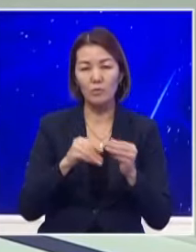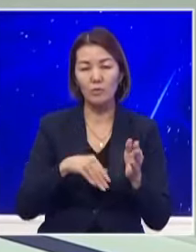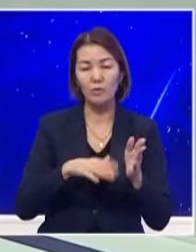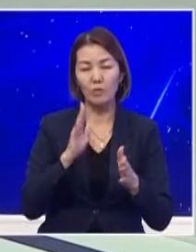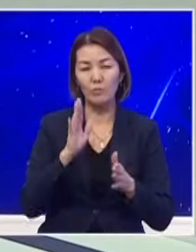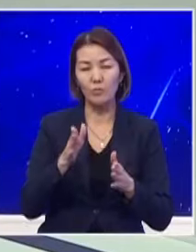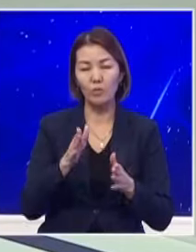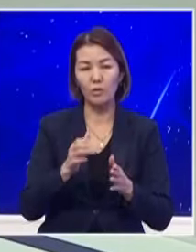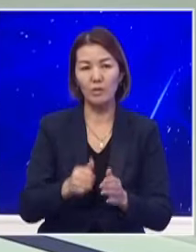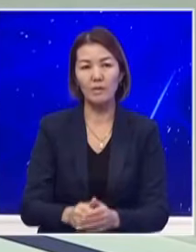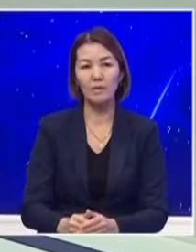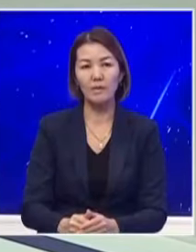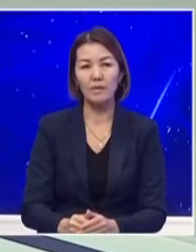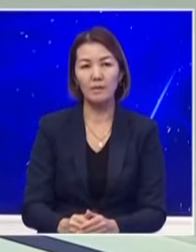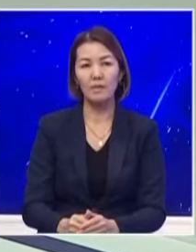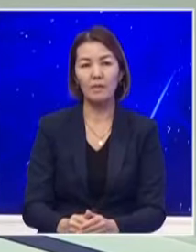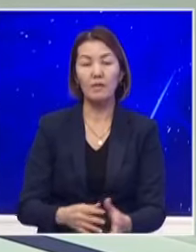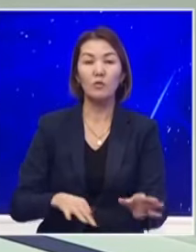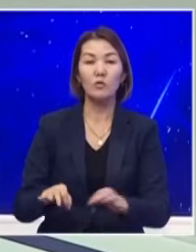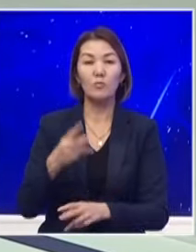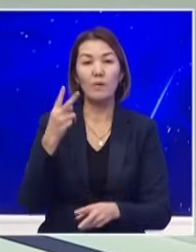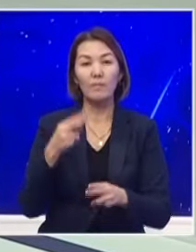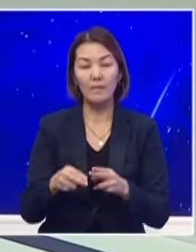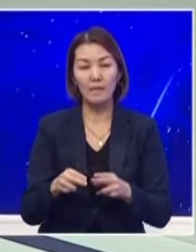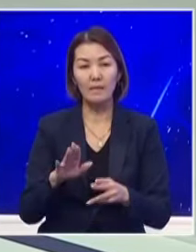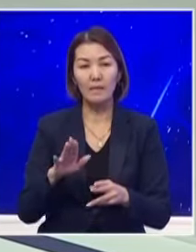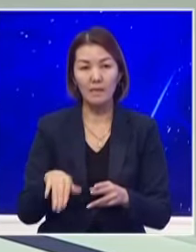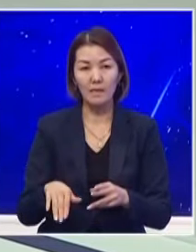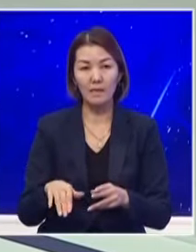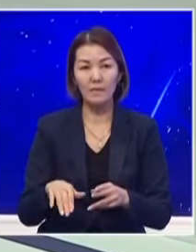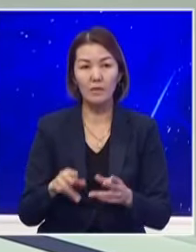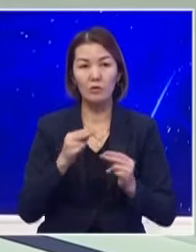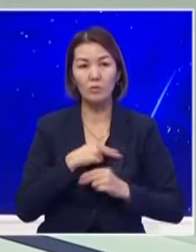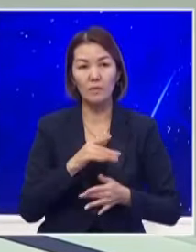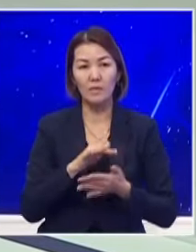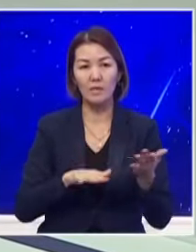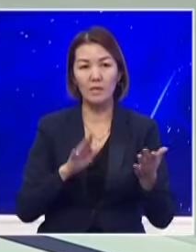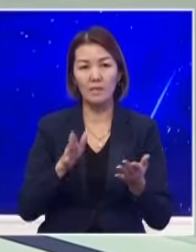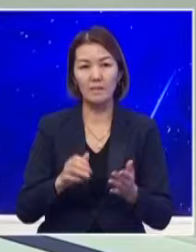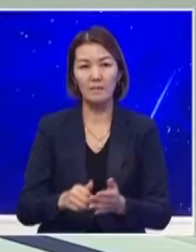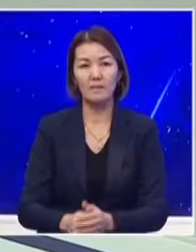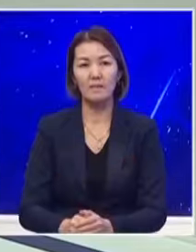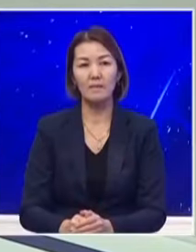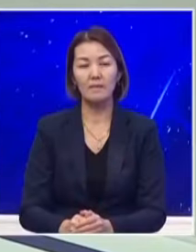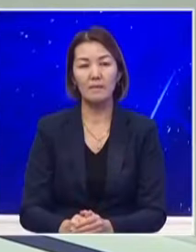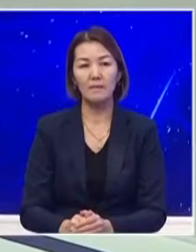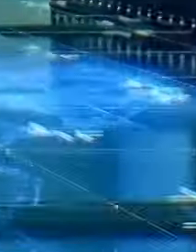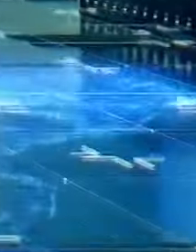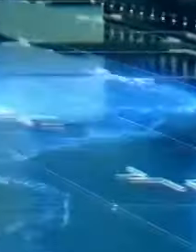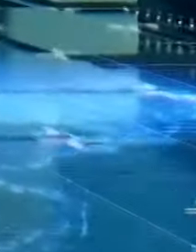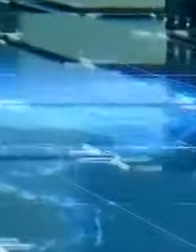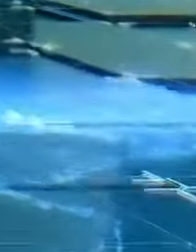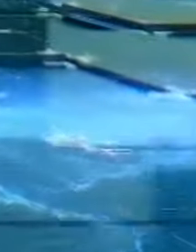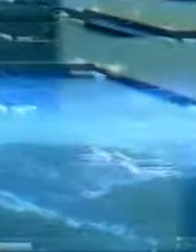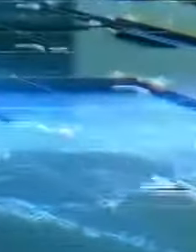болатыны белгілі. Жоба біткенімен де бұл жұмыстар қазір жалғасын тауып жатыр.